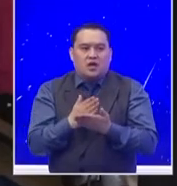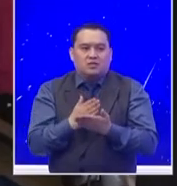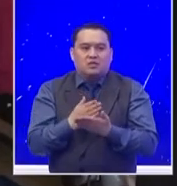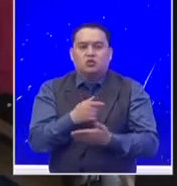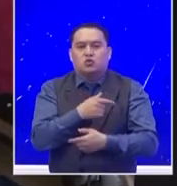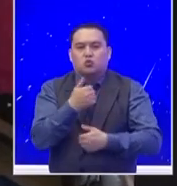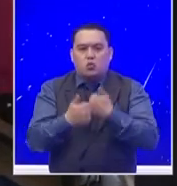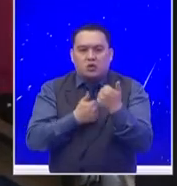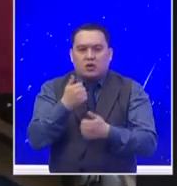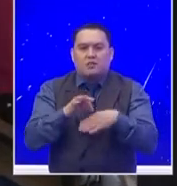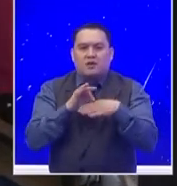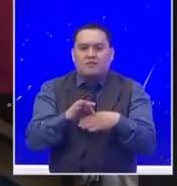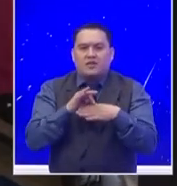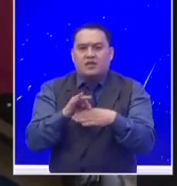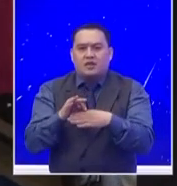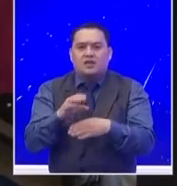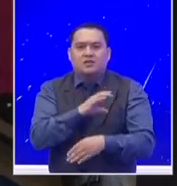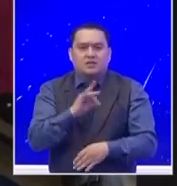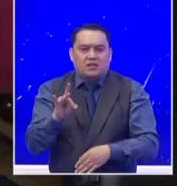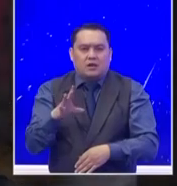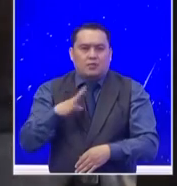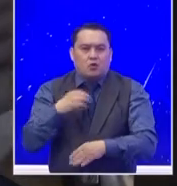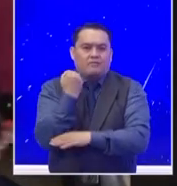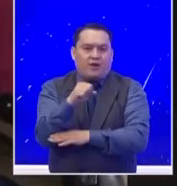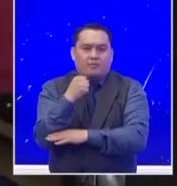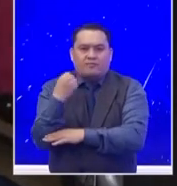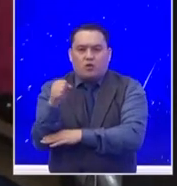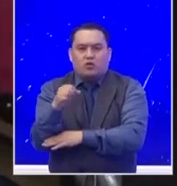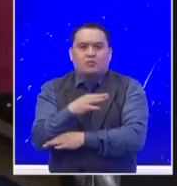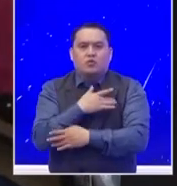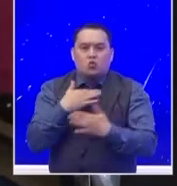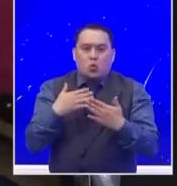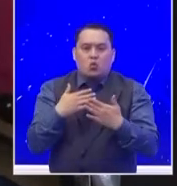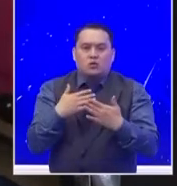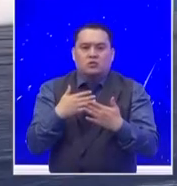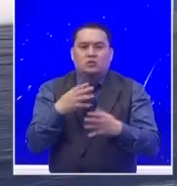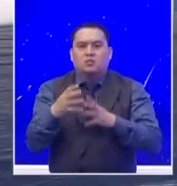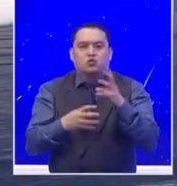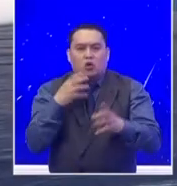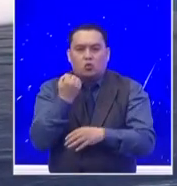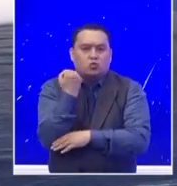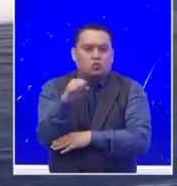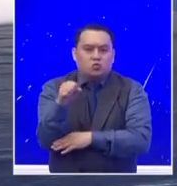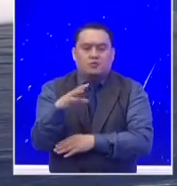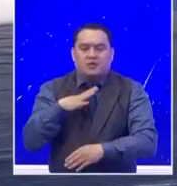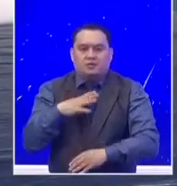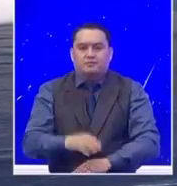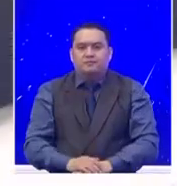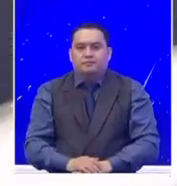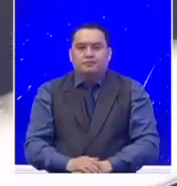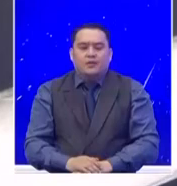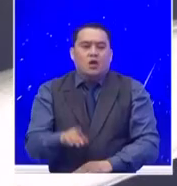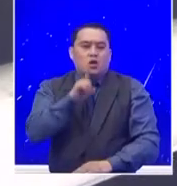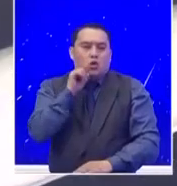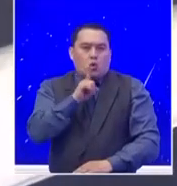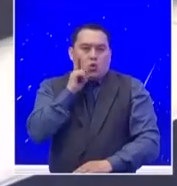турниры. По всем городам Советского Союза он выиграл турниры, всесоюзные турниры, международные турниры. В этом турнире принимают участие юноши как